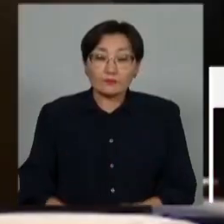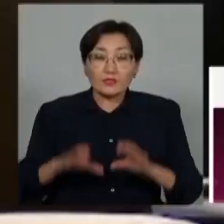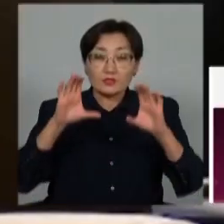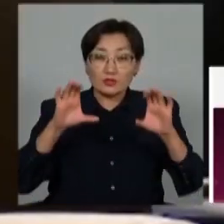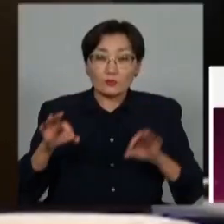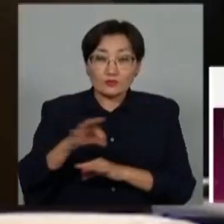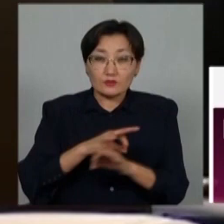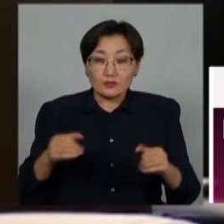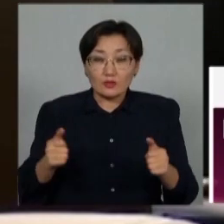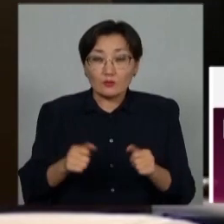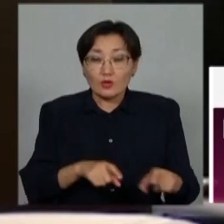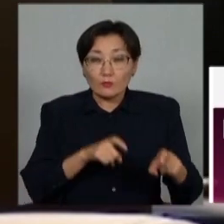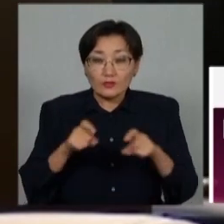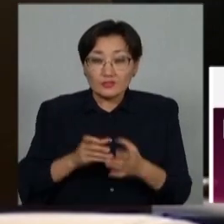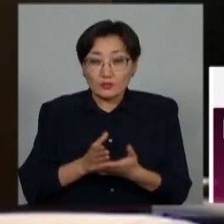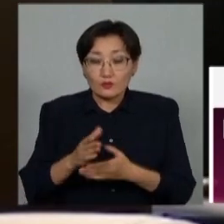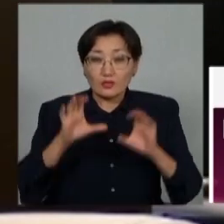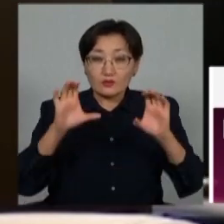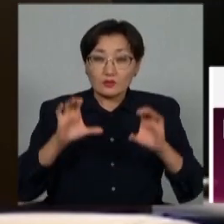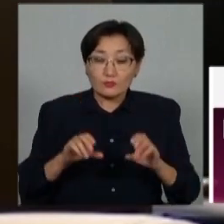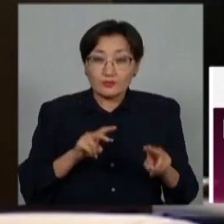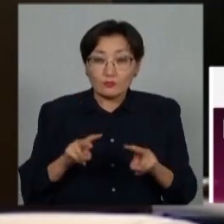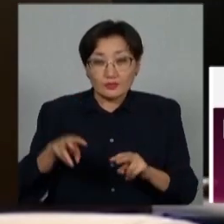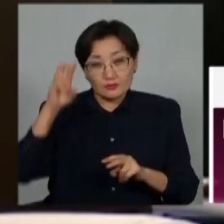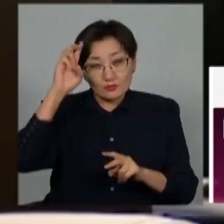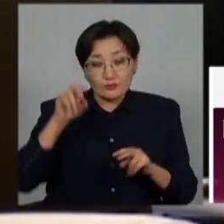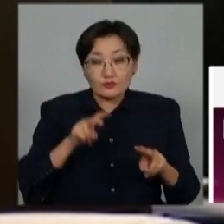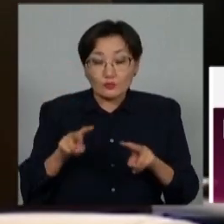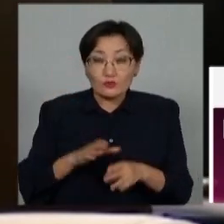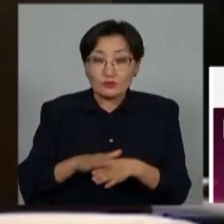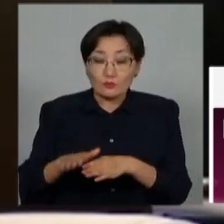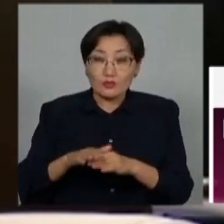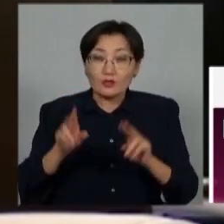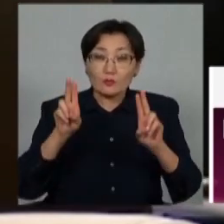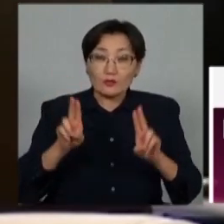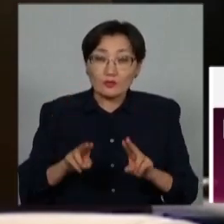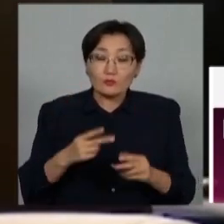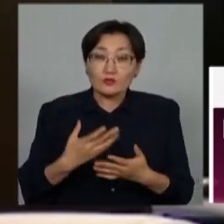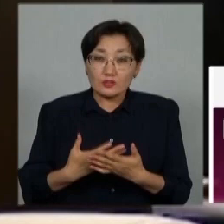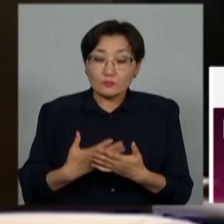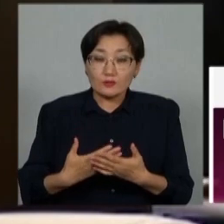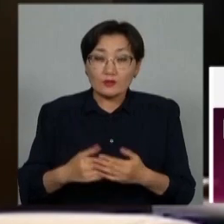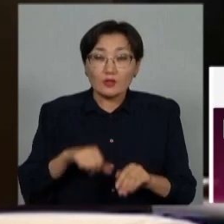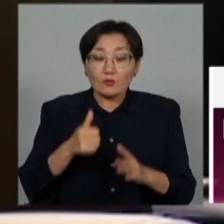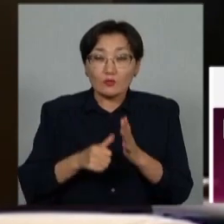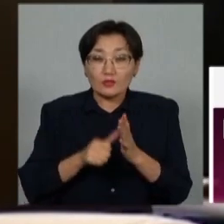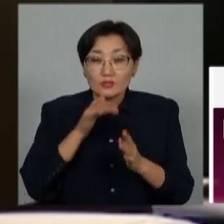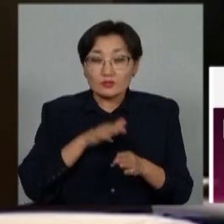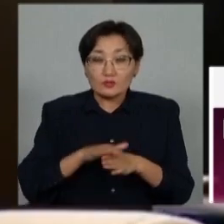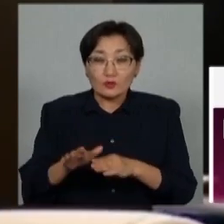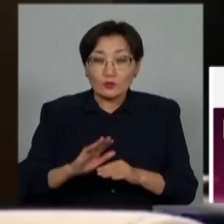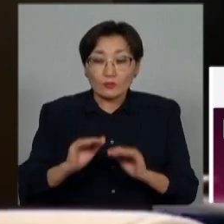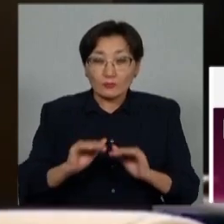жобасы көші-қон саласындағы заңнаманың сақталуына мемлекеттік бақылауды жүзеге асыру тәртібін айқындау, кәмелетке толмағандардың